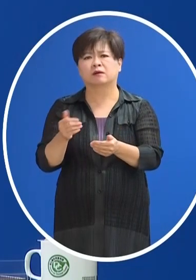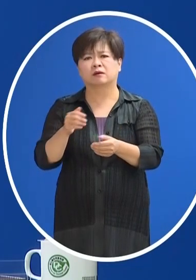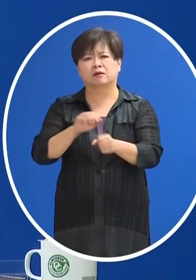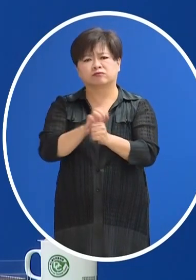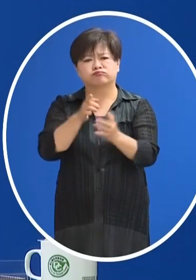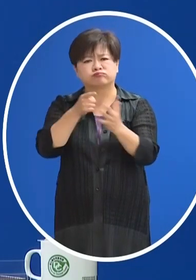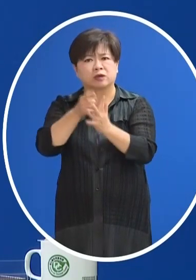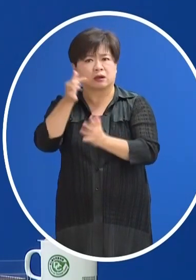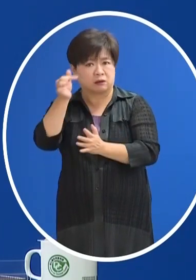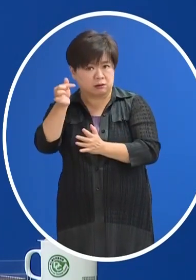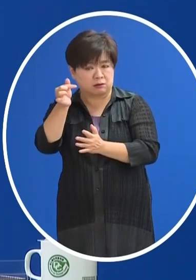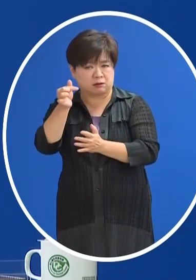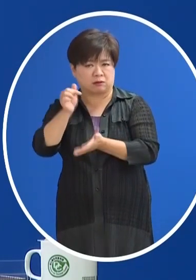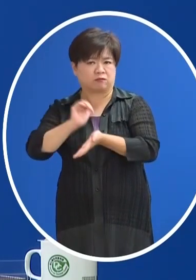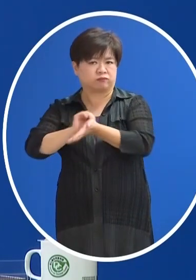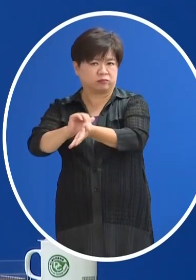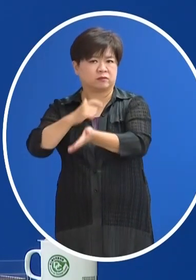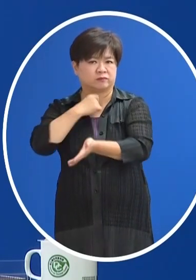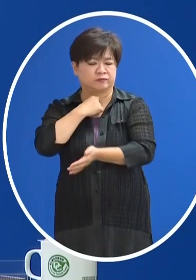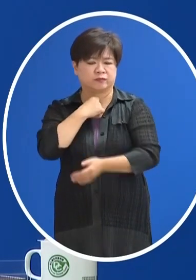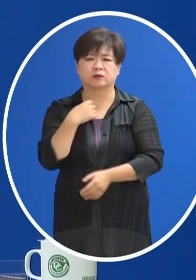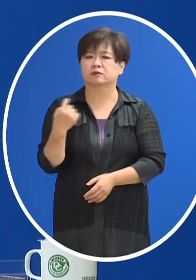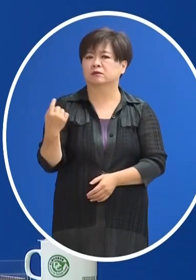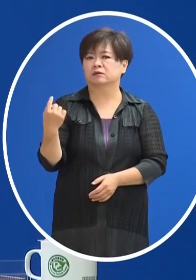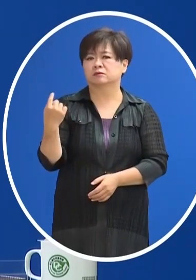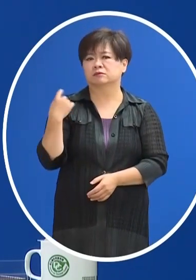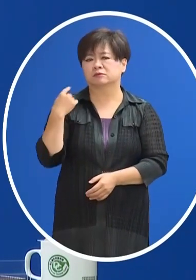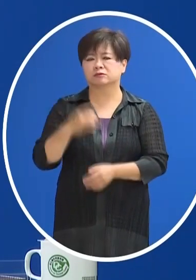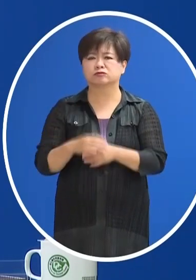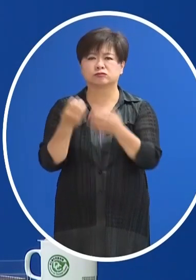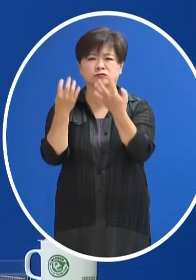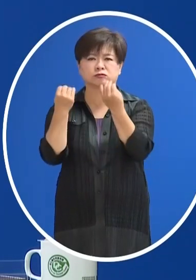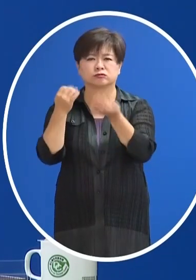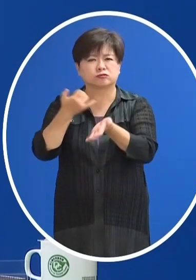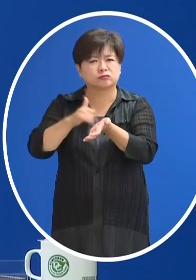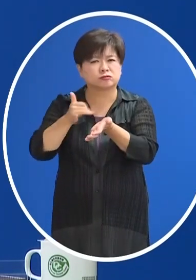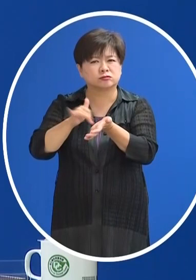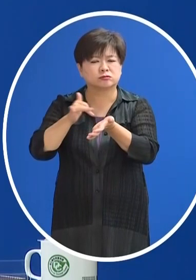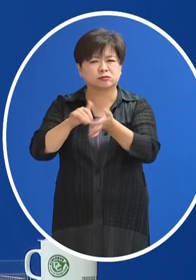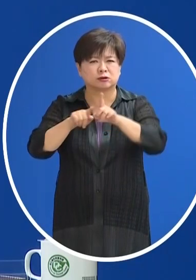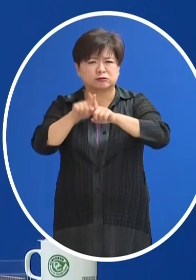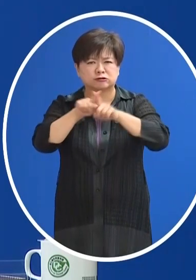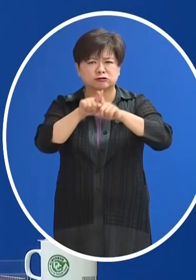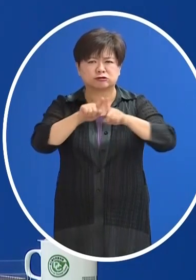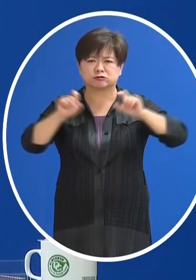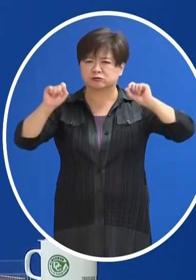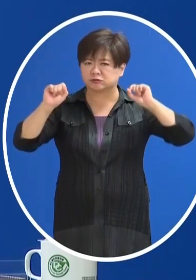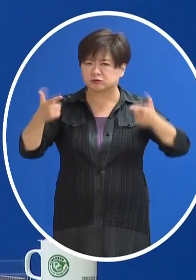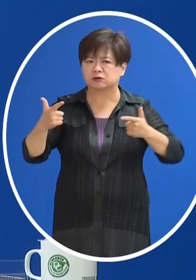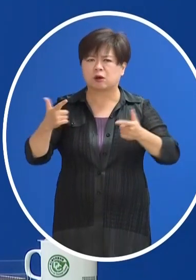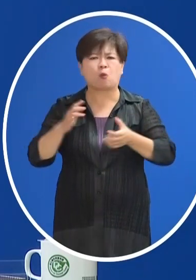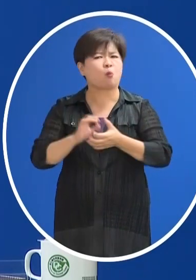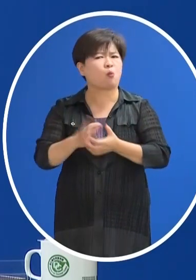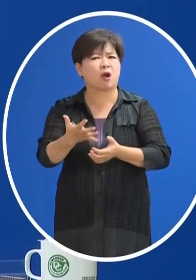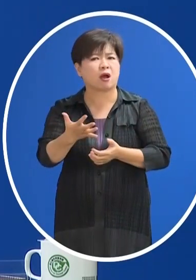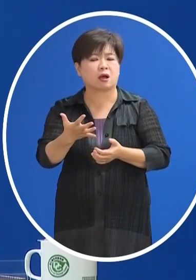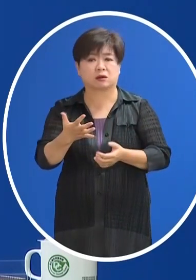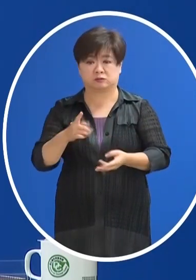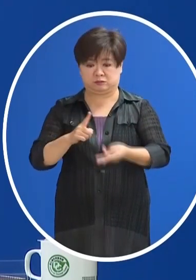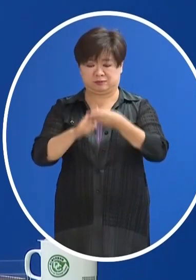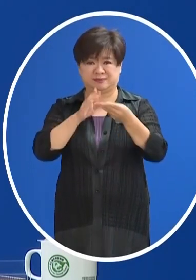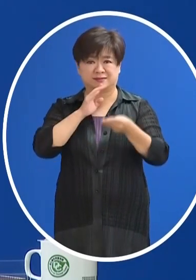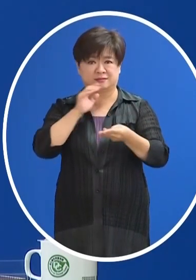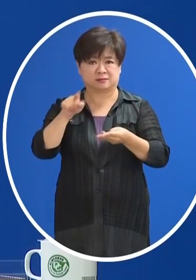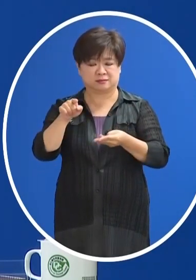专责病房。那么昨日呢，有一些数字上计算上的差异，那么主要来自于我